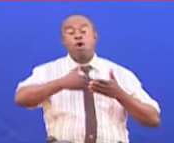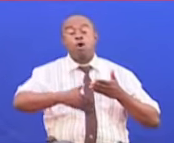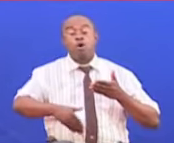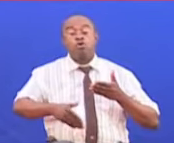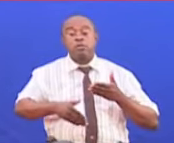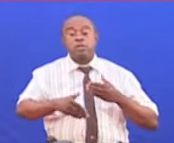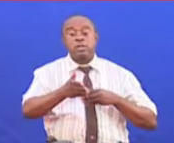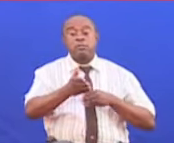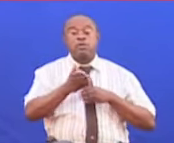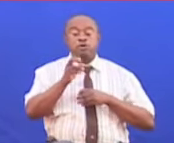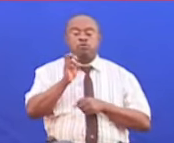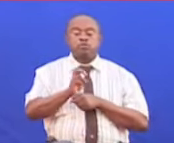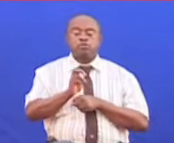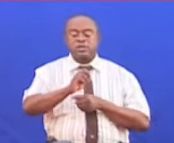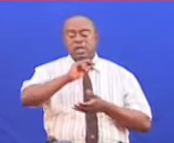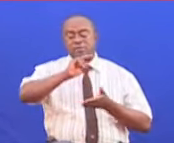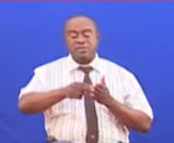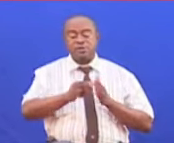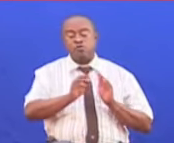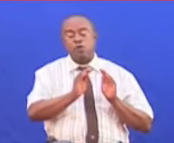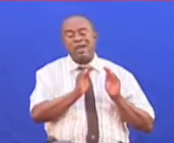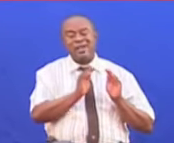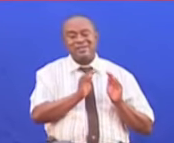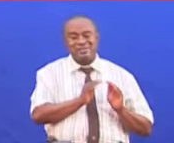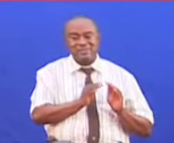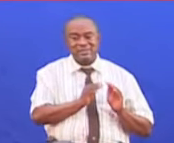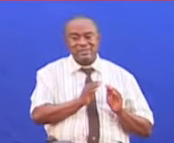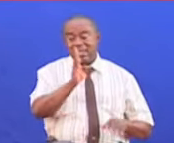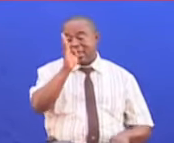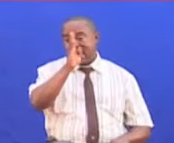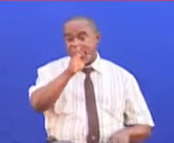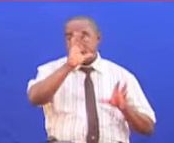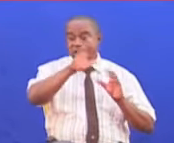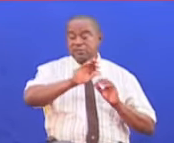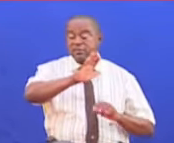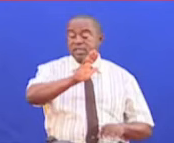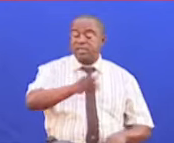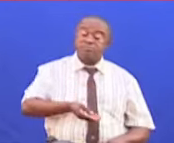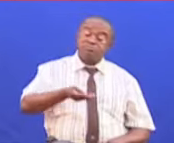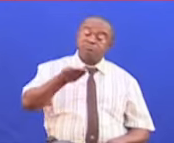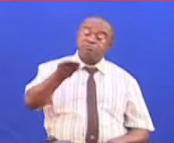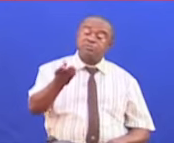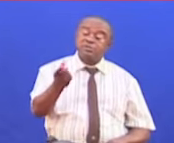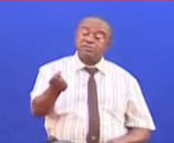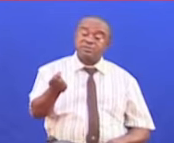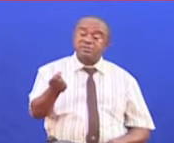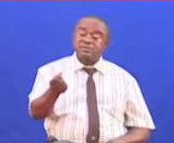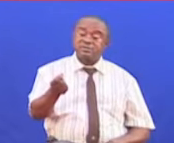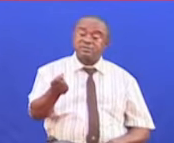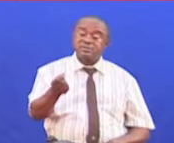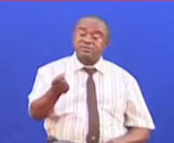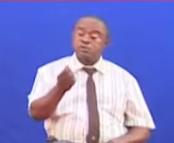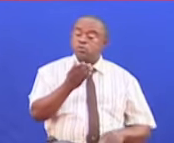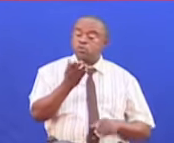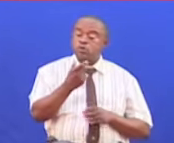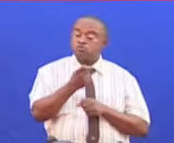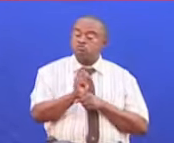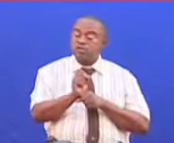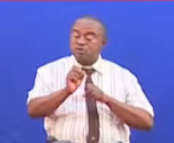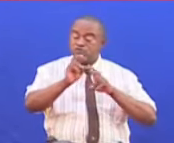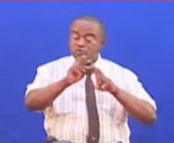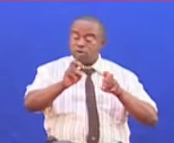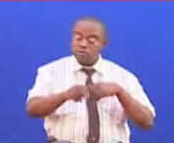wa hazina na hivo ha iaw kuil Isa taar IFA zake za feda cag kwa ajili Ya uku kwa mujib wa